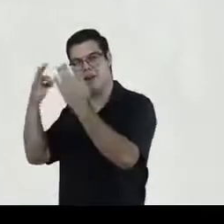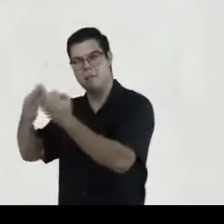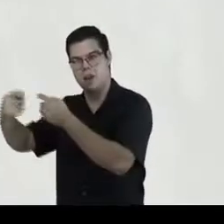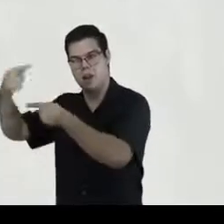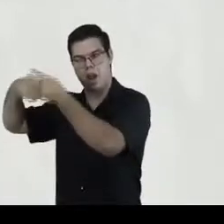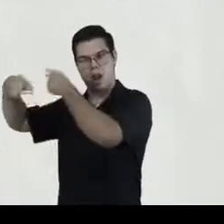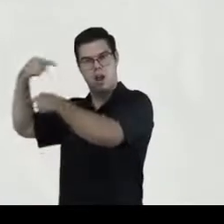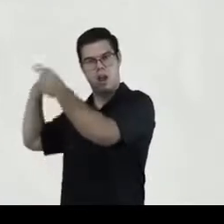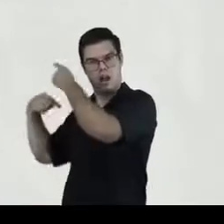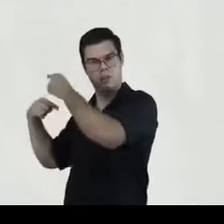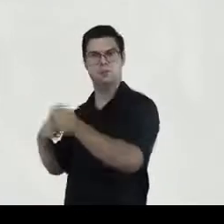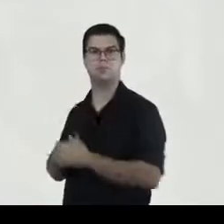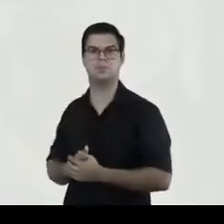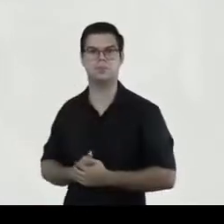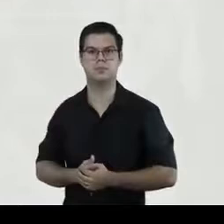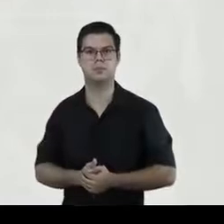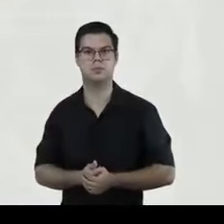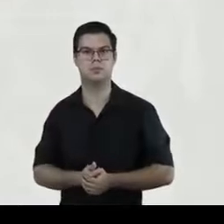Voilà.